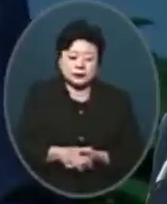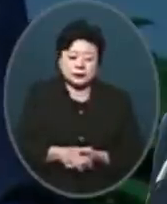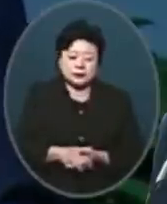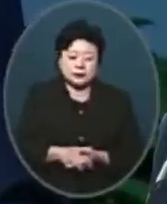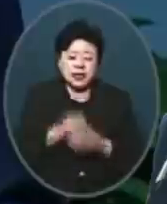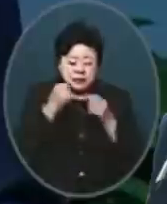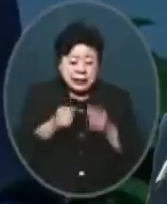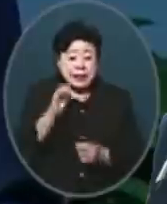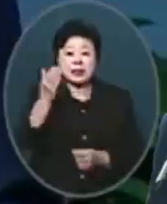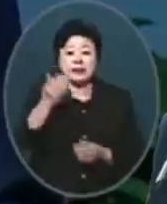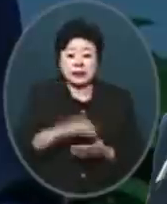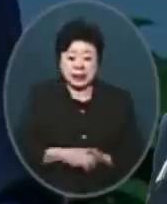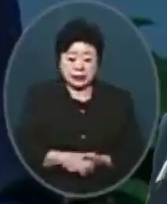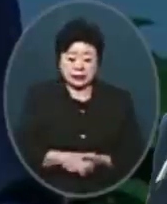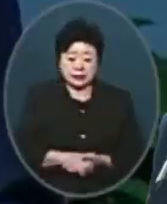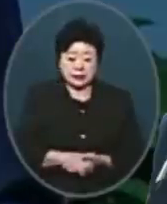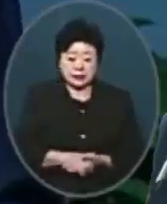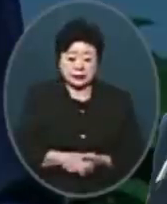살아야 되는 것입니다.